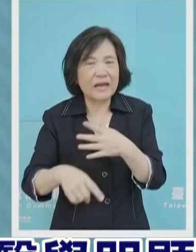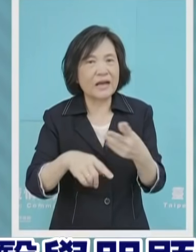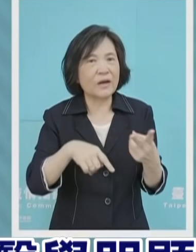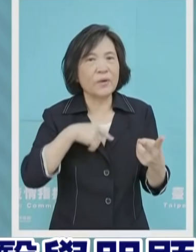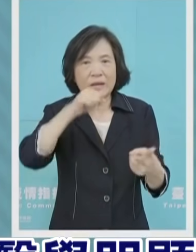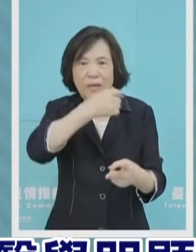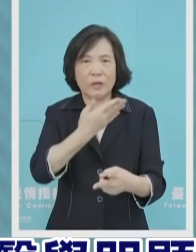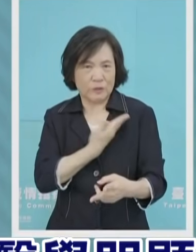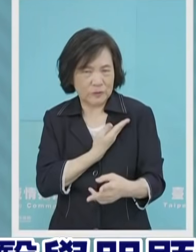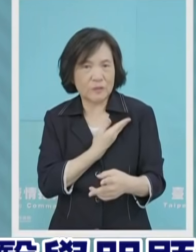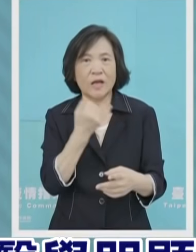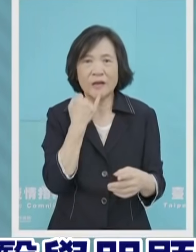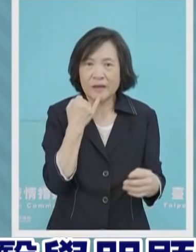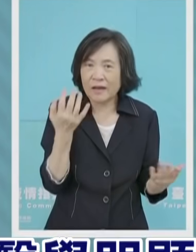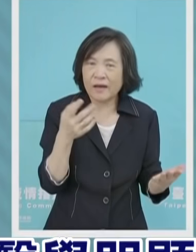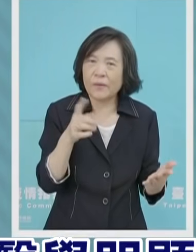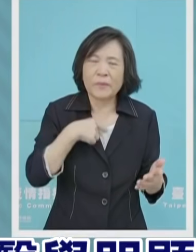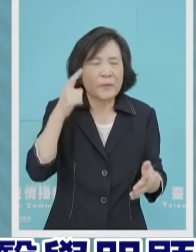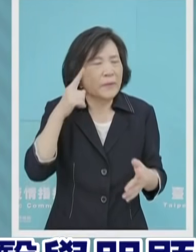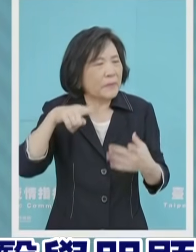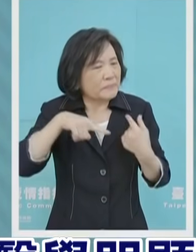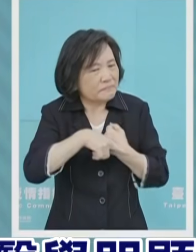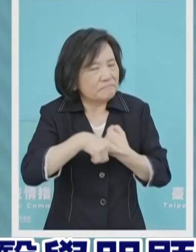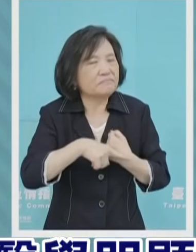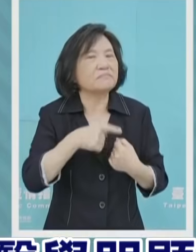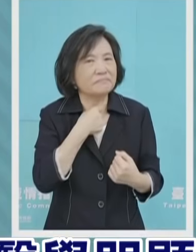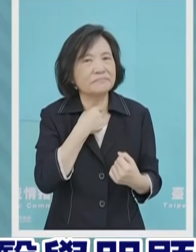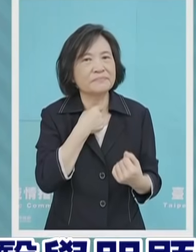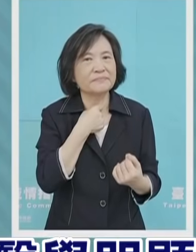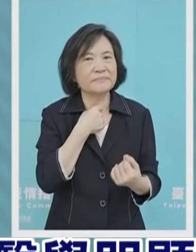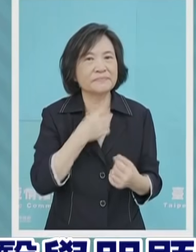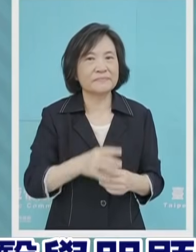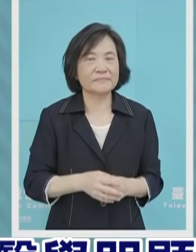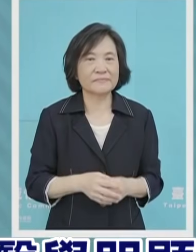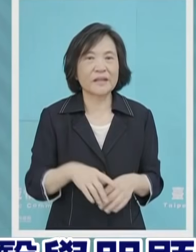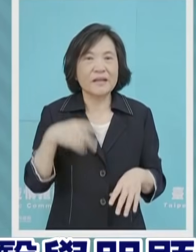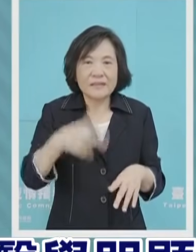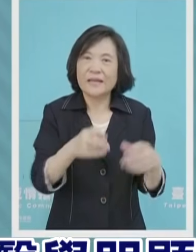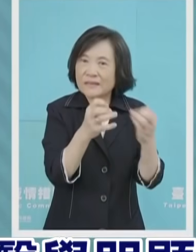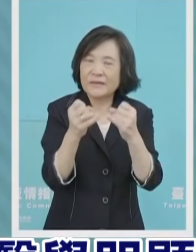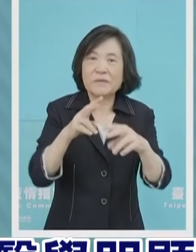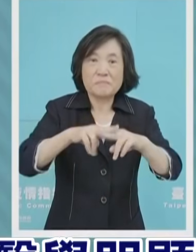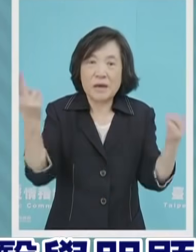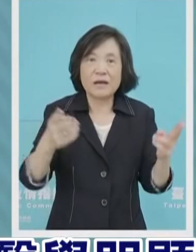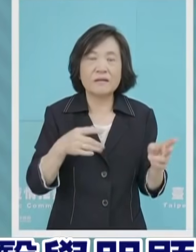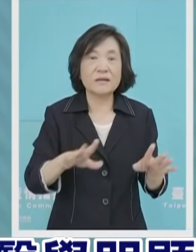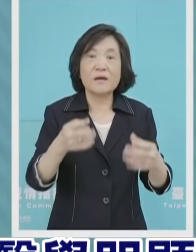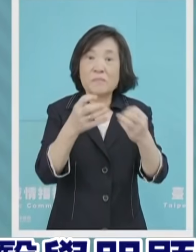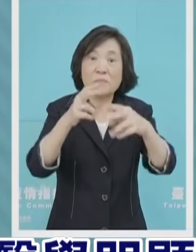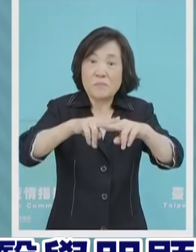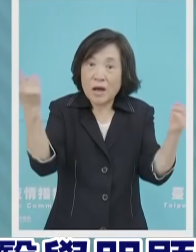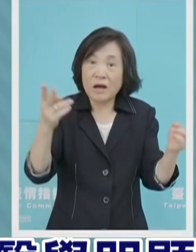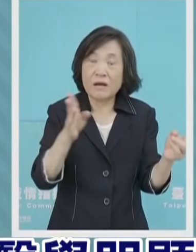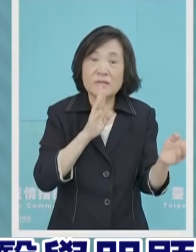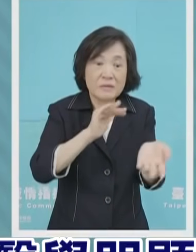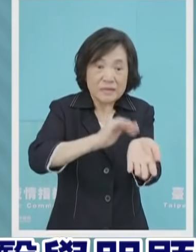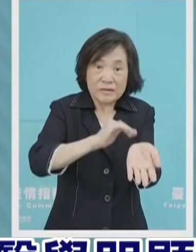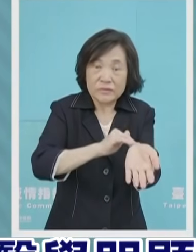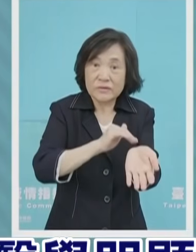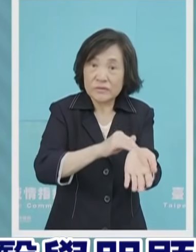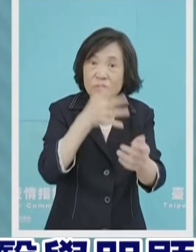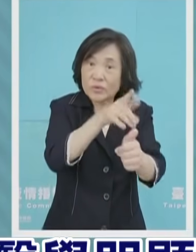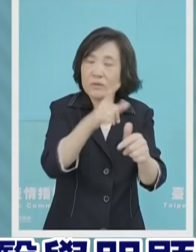台湾人可以忍受的？在这个情形下。来讨论，所以现在解封的问题已经不是医学问题